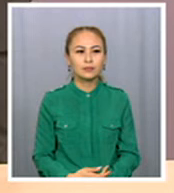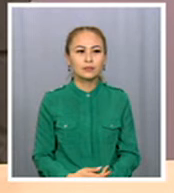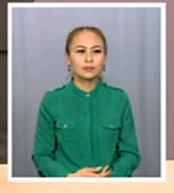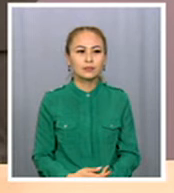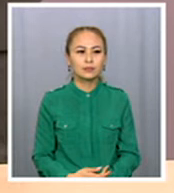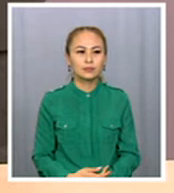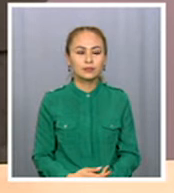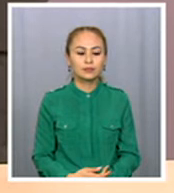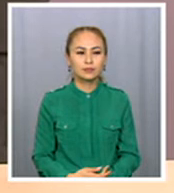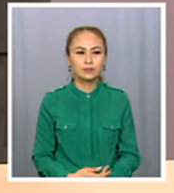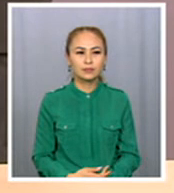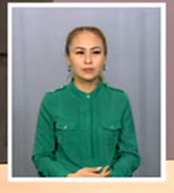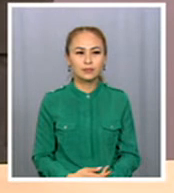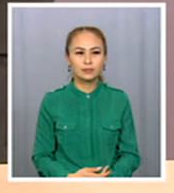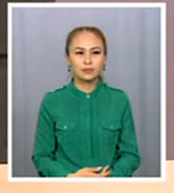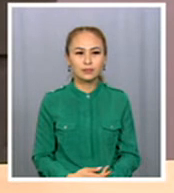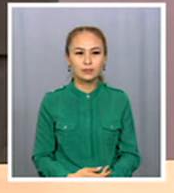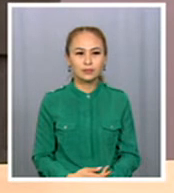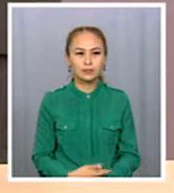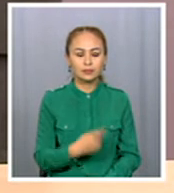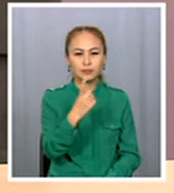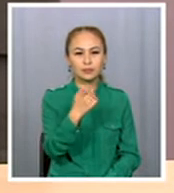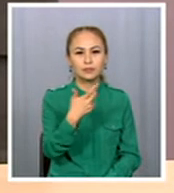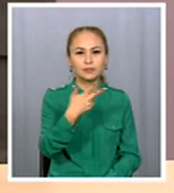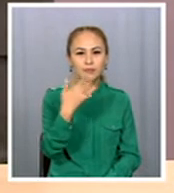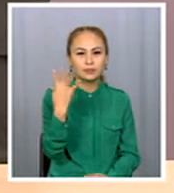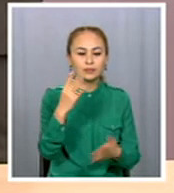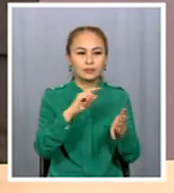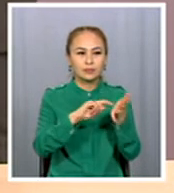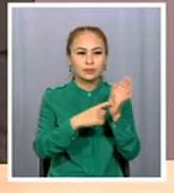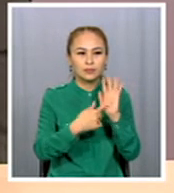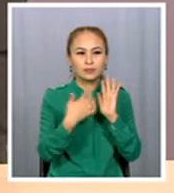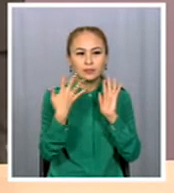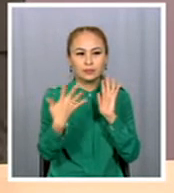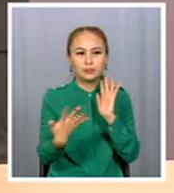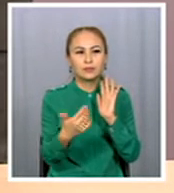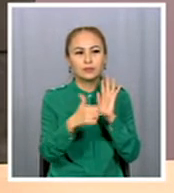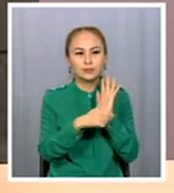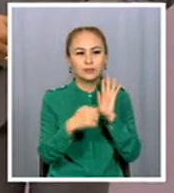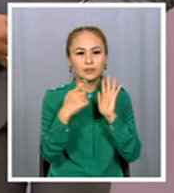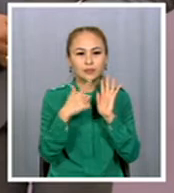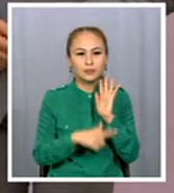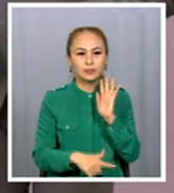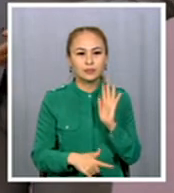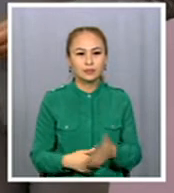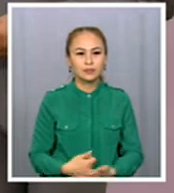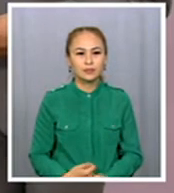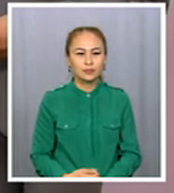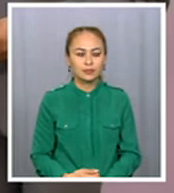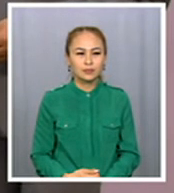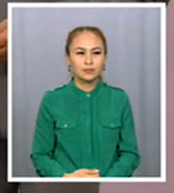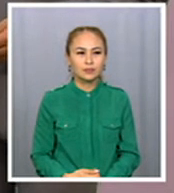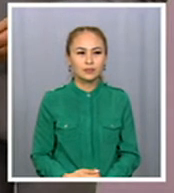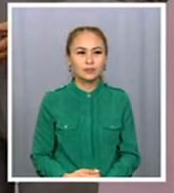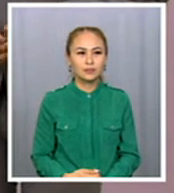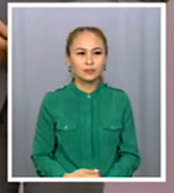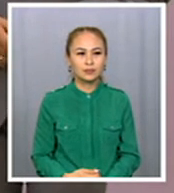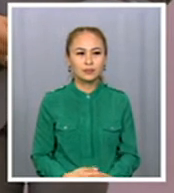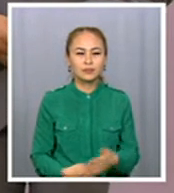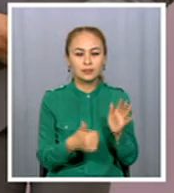болады. Демек, 134 пен 5-тің көбейтіндісі 670-ке тең. Келесі